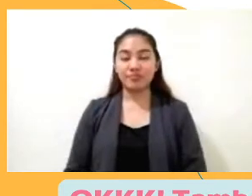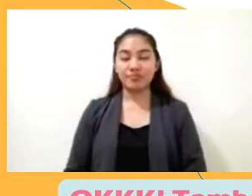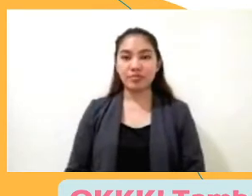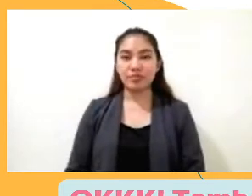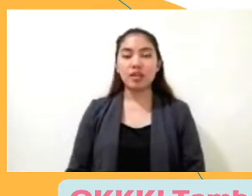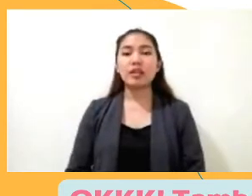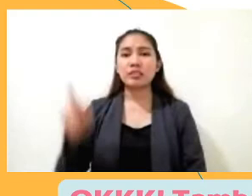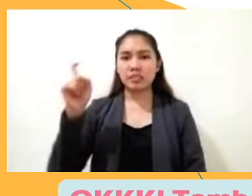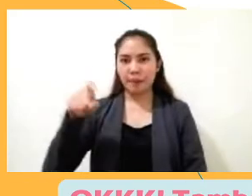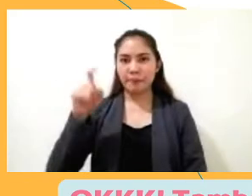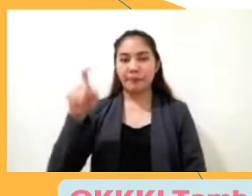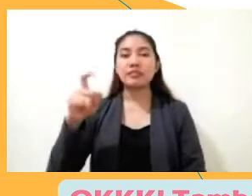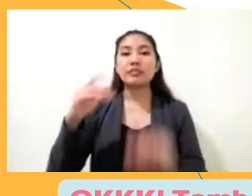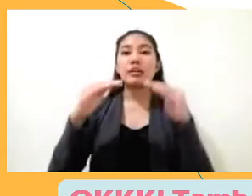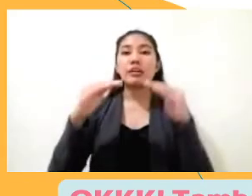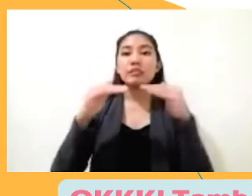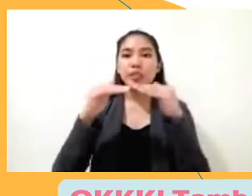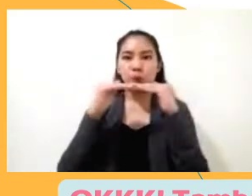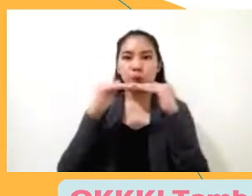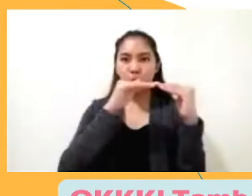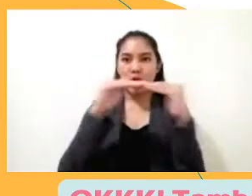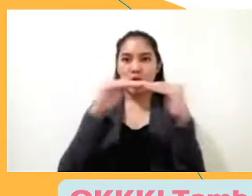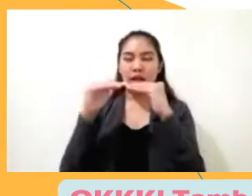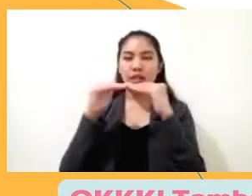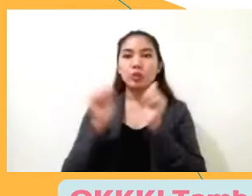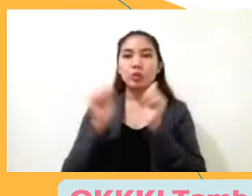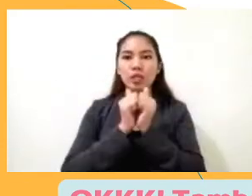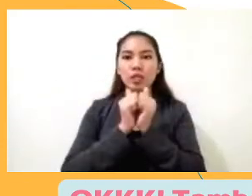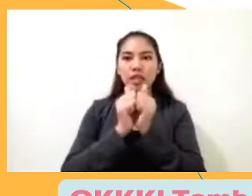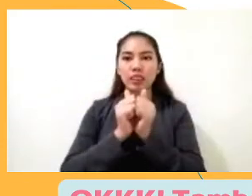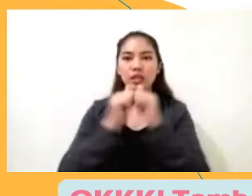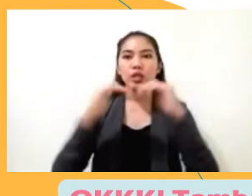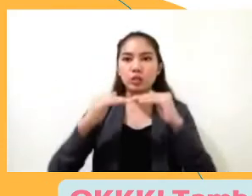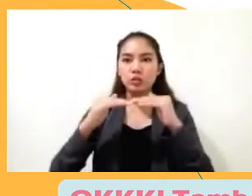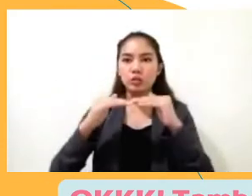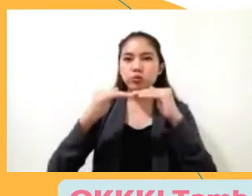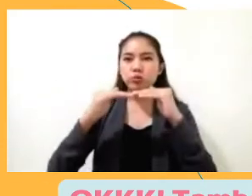Dapat sabay-sabay tayong yumabong, sabay-sabay tayong lumawak.